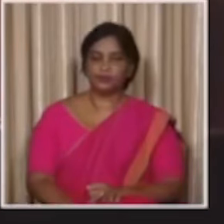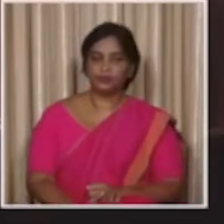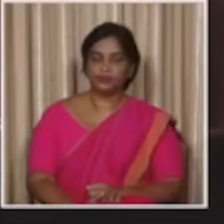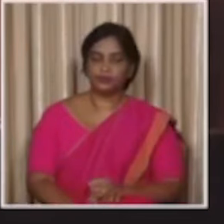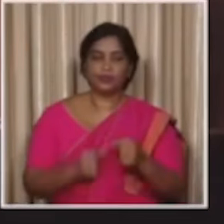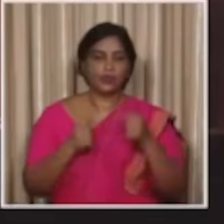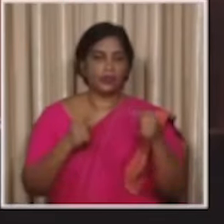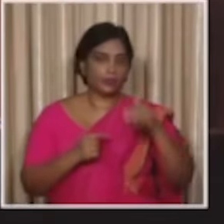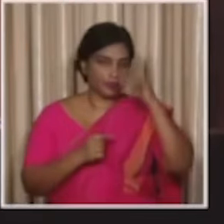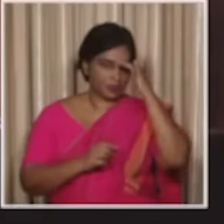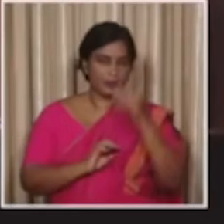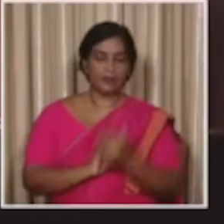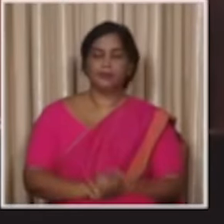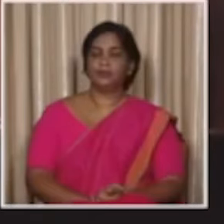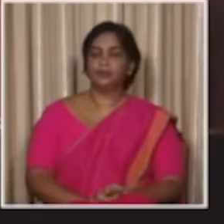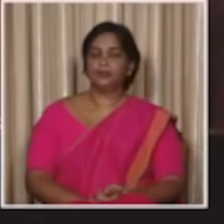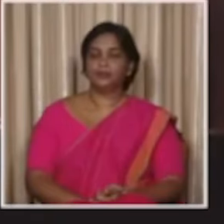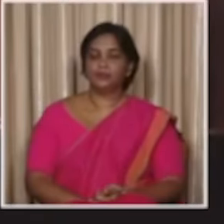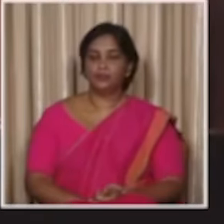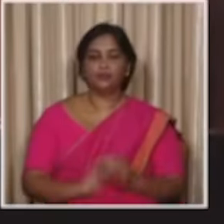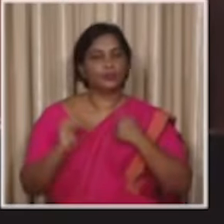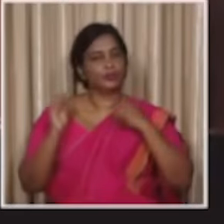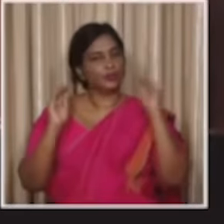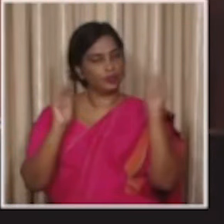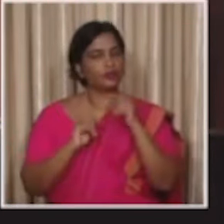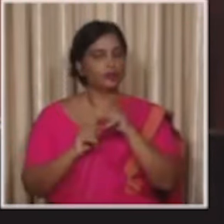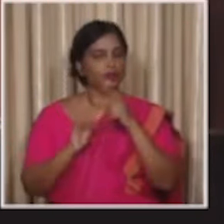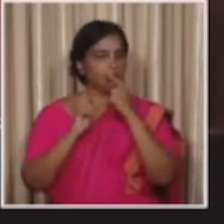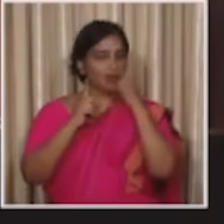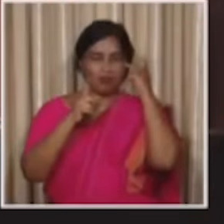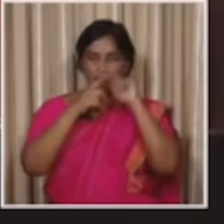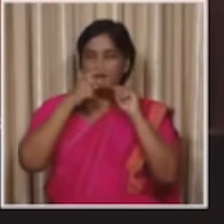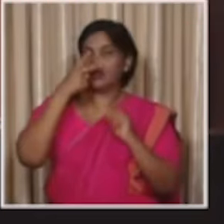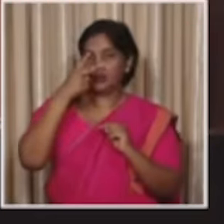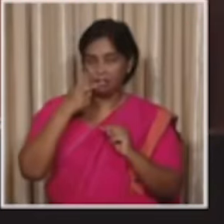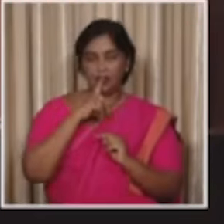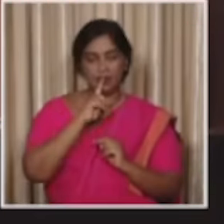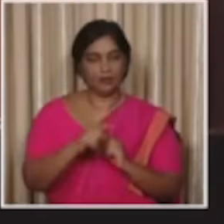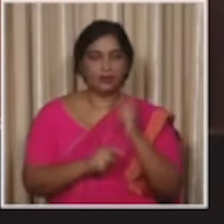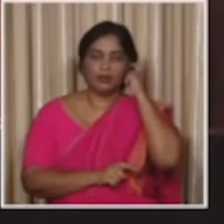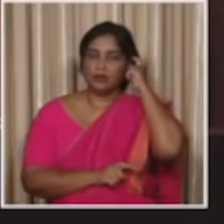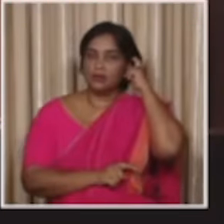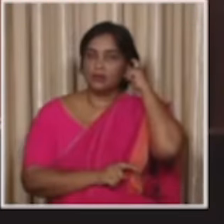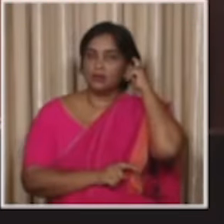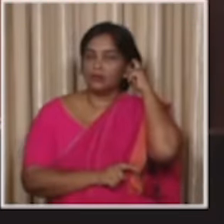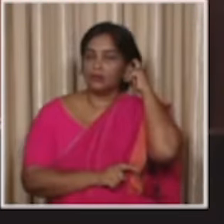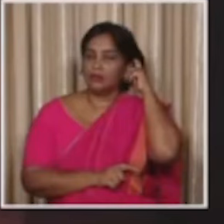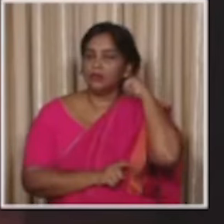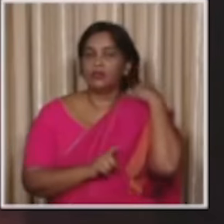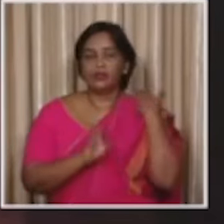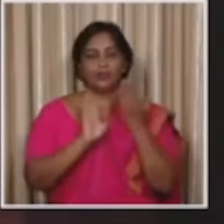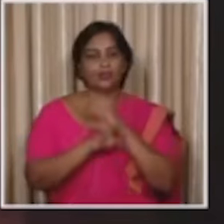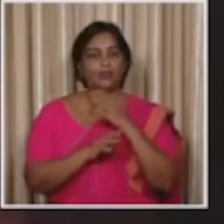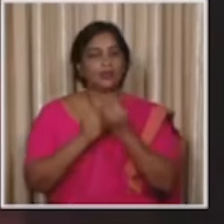ප්‍රශ්නාව උපක්ෂණයකටම ඔහොම කෙටියෙන් මම ඔබතුමාට කරුණු දෙකක් ඉදිරිපත් කරනවා අපි පහුගිය දවසක සක්වල